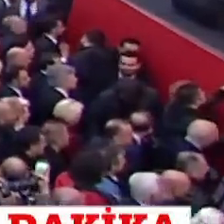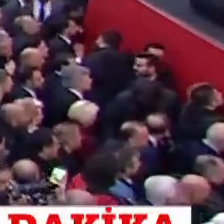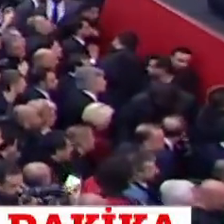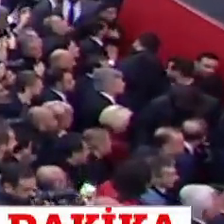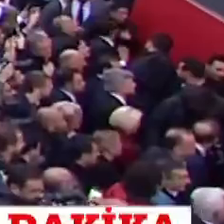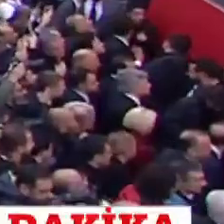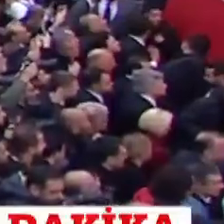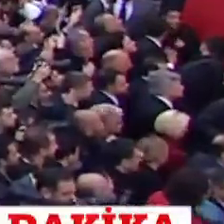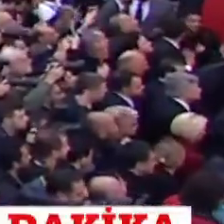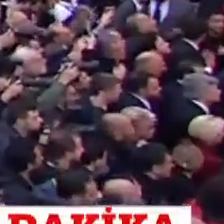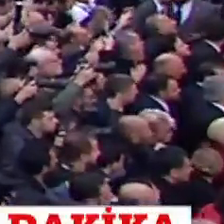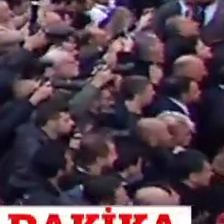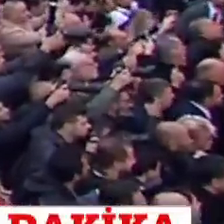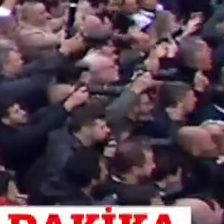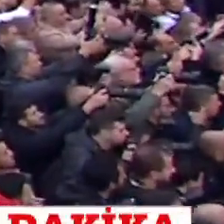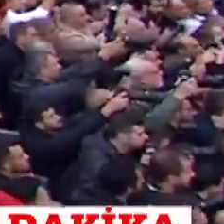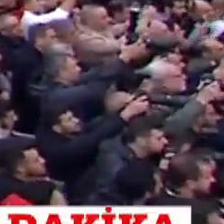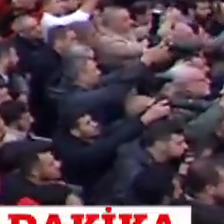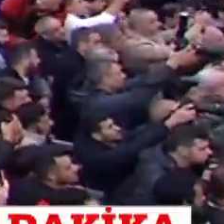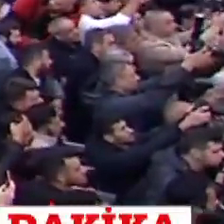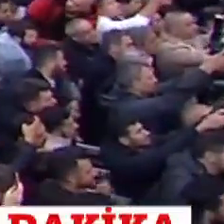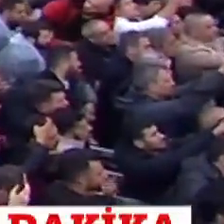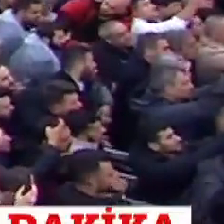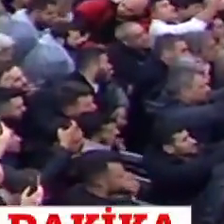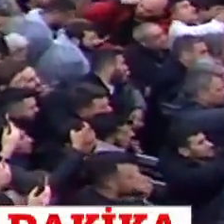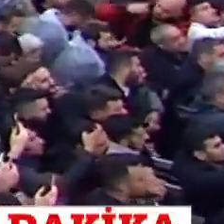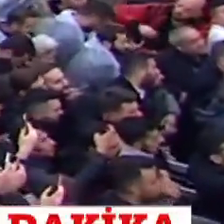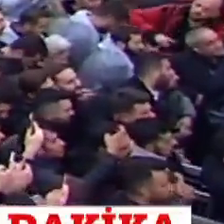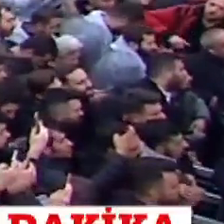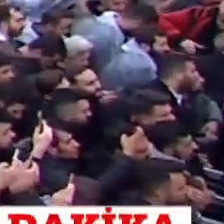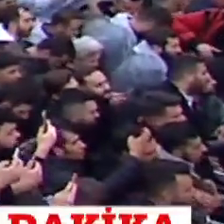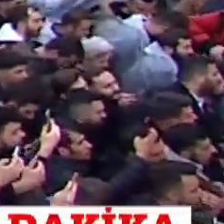Saygıdeğer genel başkanlarımız,